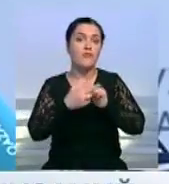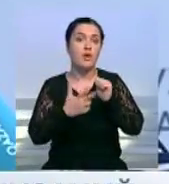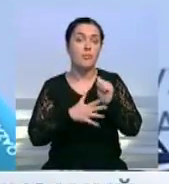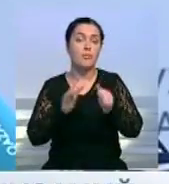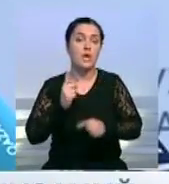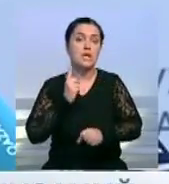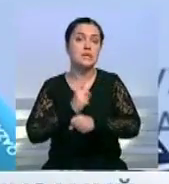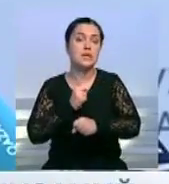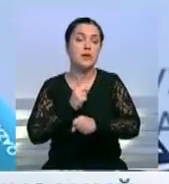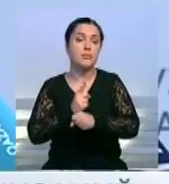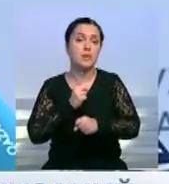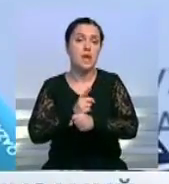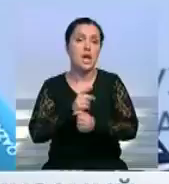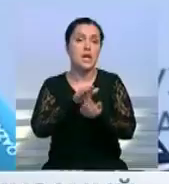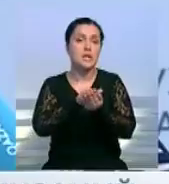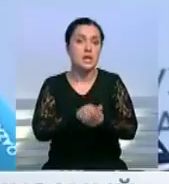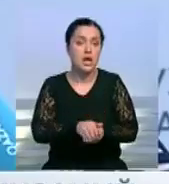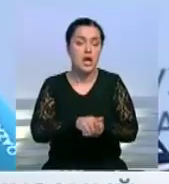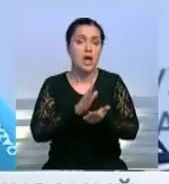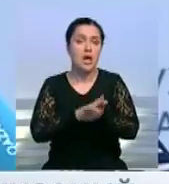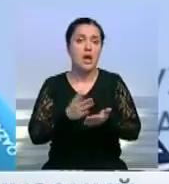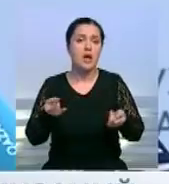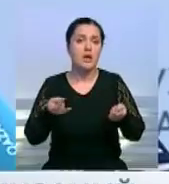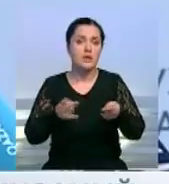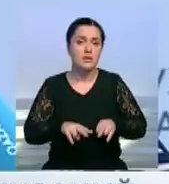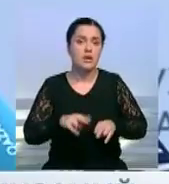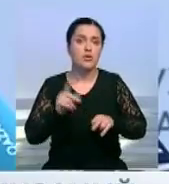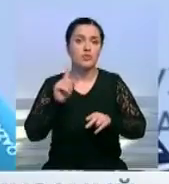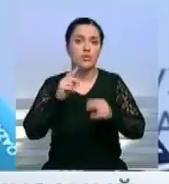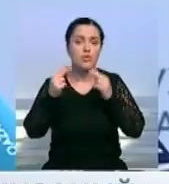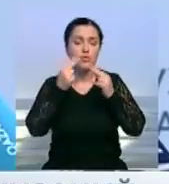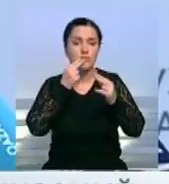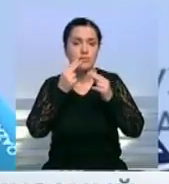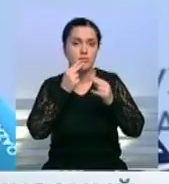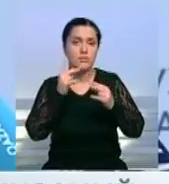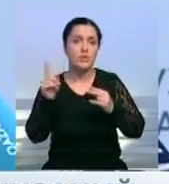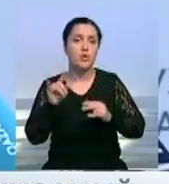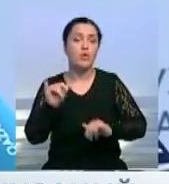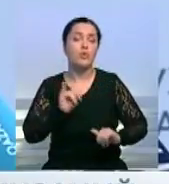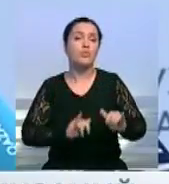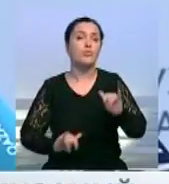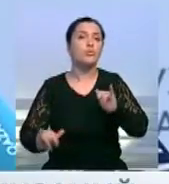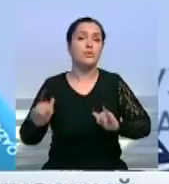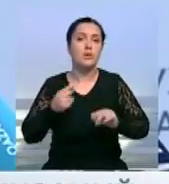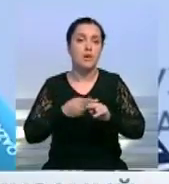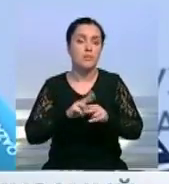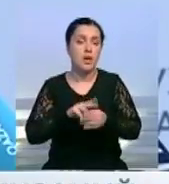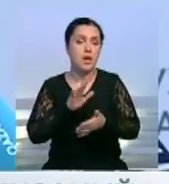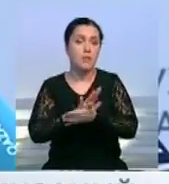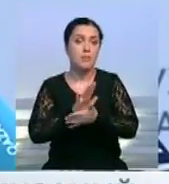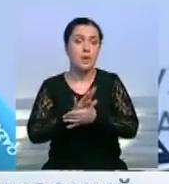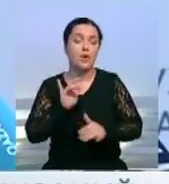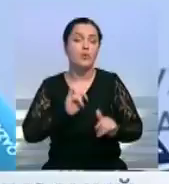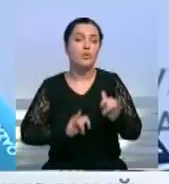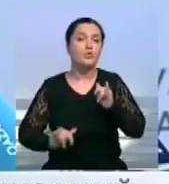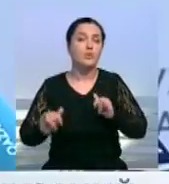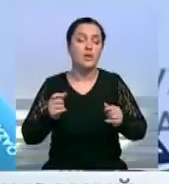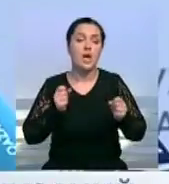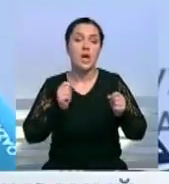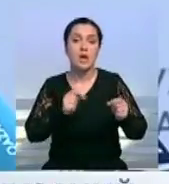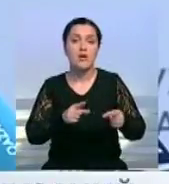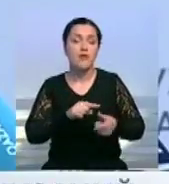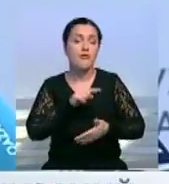захоронение вот пищевых продуктов органического происхождения вот куда этот мусор пойдет вот это